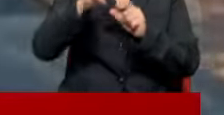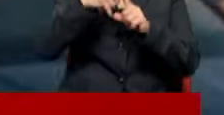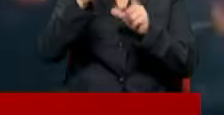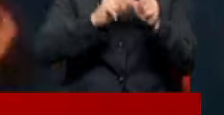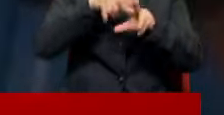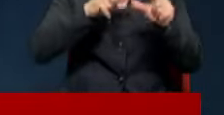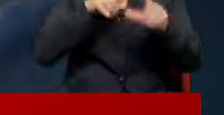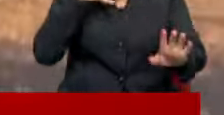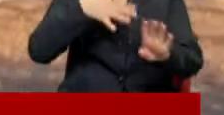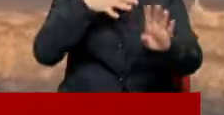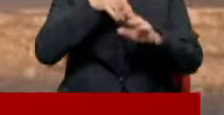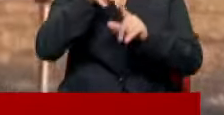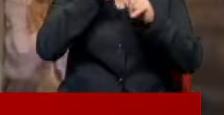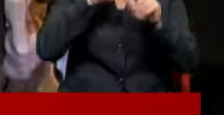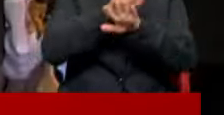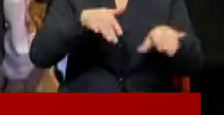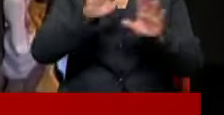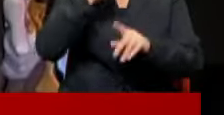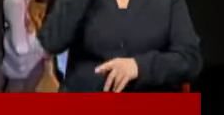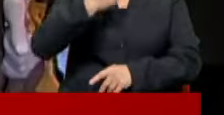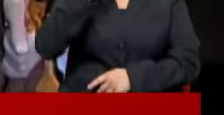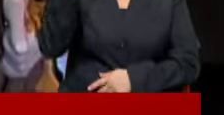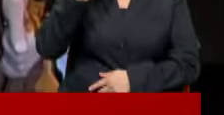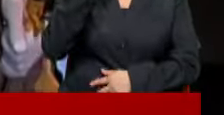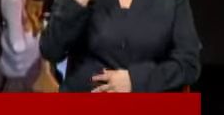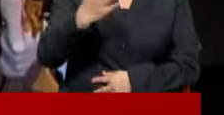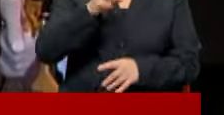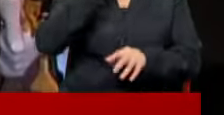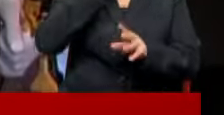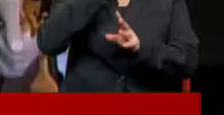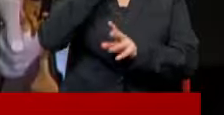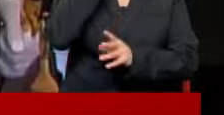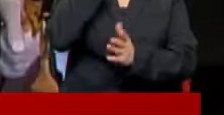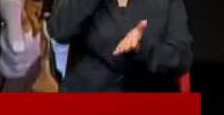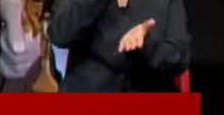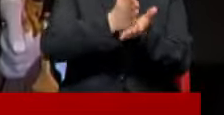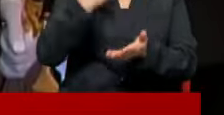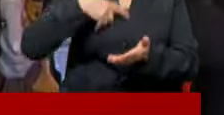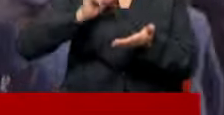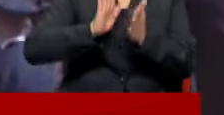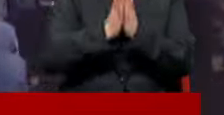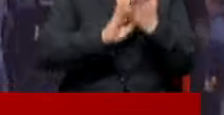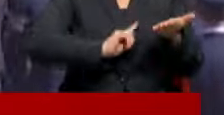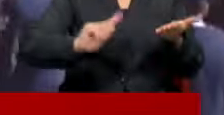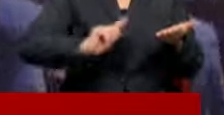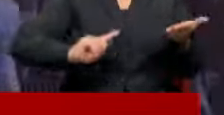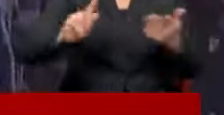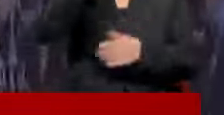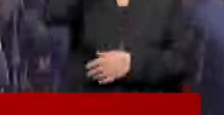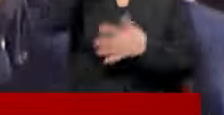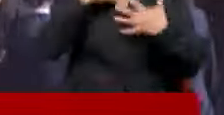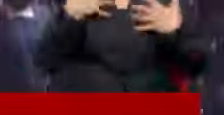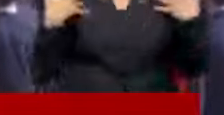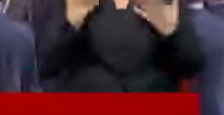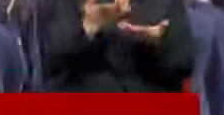yönelik terör saldırısının yankıları sürerken Cumhurbaşkanı Erdoğan'ın Anıtkabir özel defterine yazdığı notta ülkenin bekası